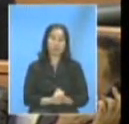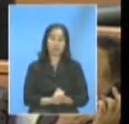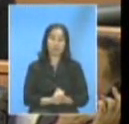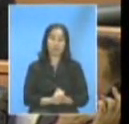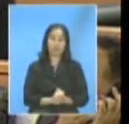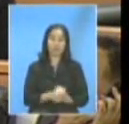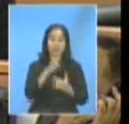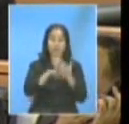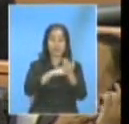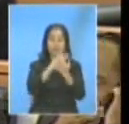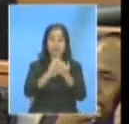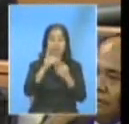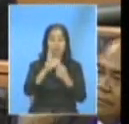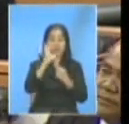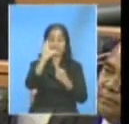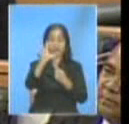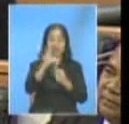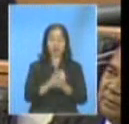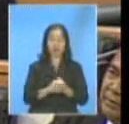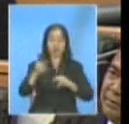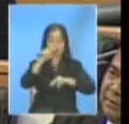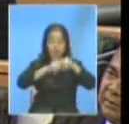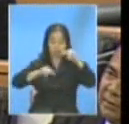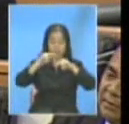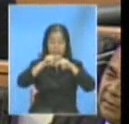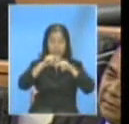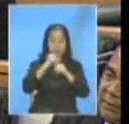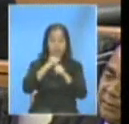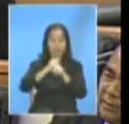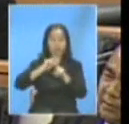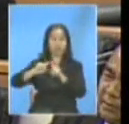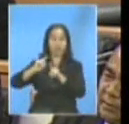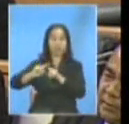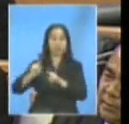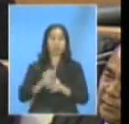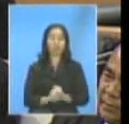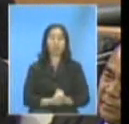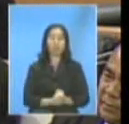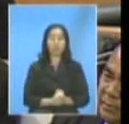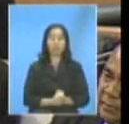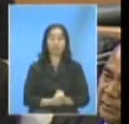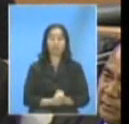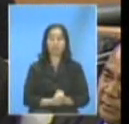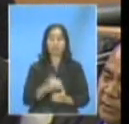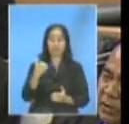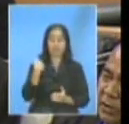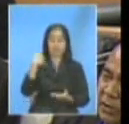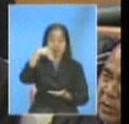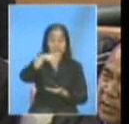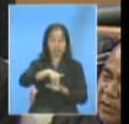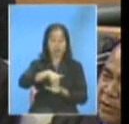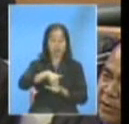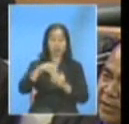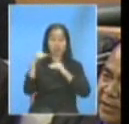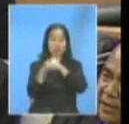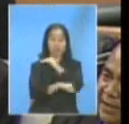มาแผนงานที่3ก็คือตรวจสอบและเฝ้าระวังเชิงรุกตั้งศูนย์ปฏิบัติการทุจริตเชื่อมโย